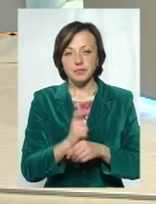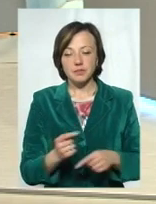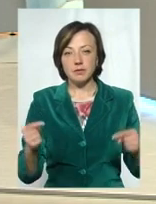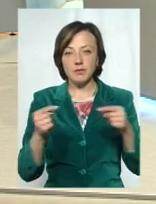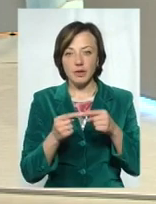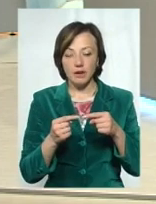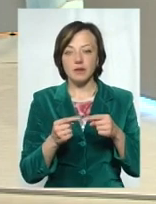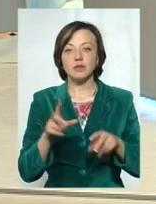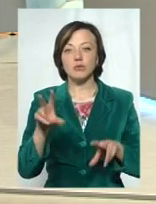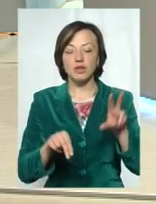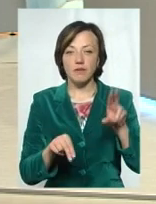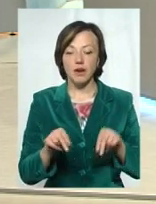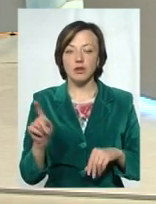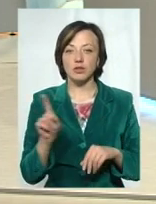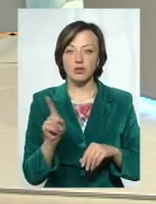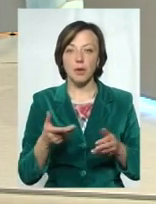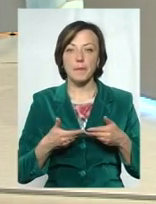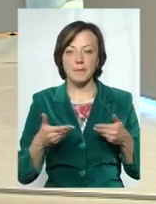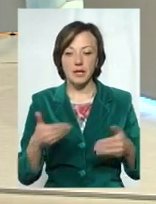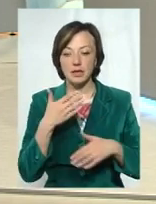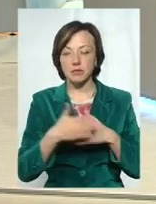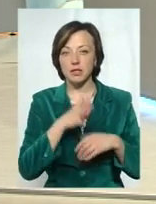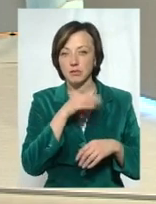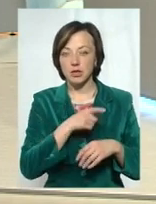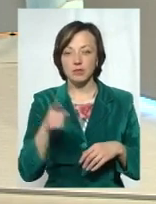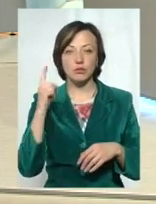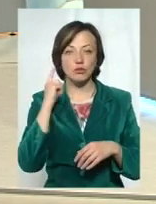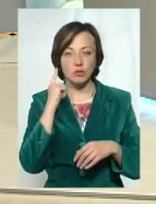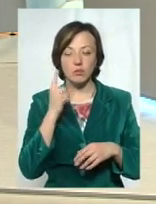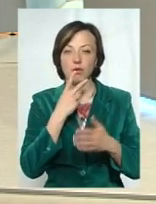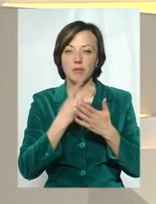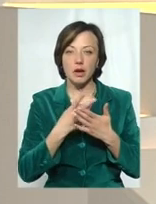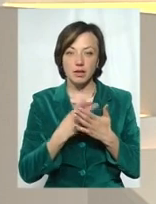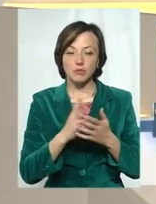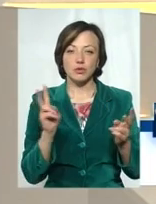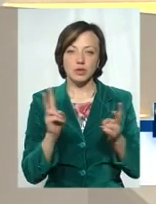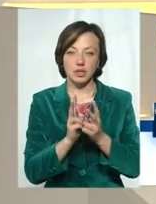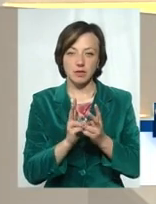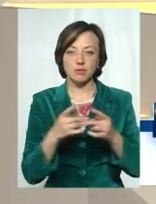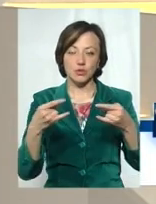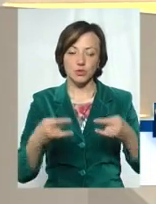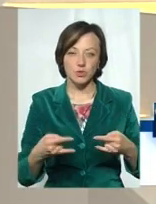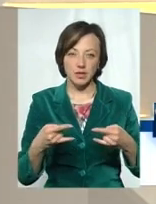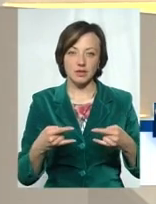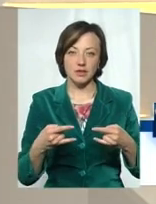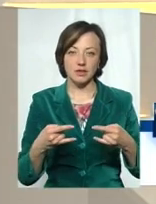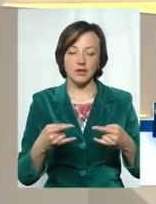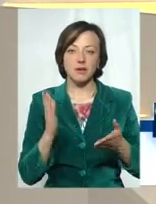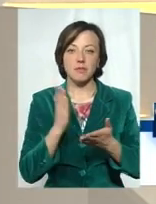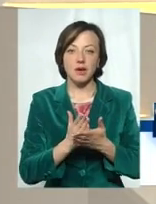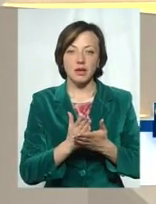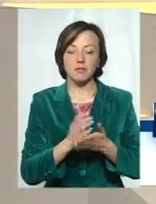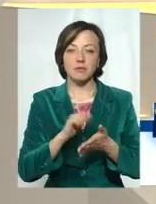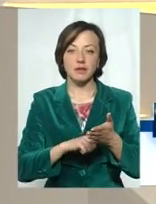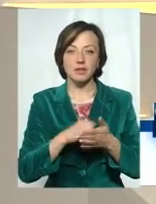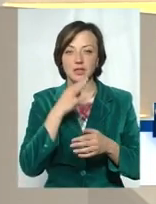конкретики. Все-таки я сподіваюся, що ми її найближчим часом почуємо, побачимо і зустрінемося в цій студії і матимемо